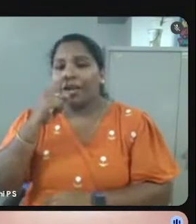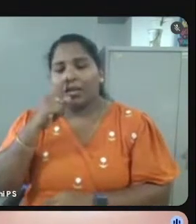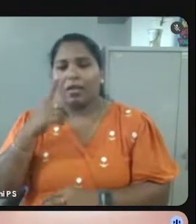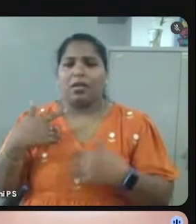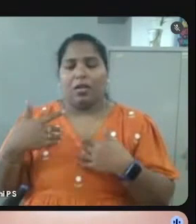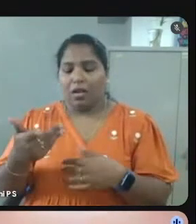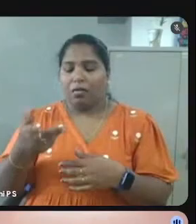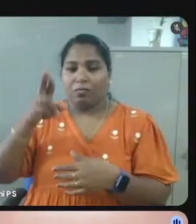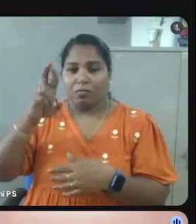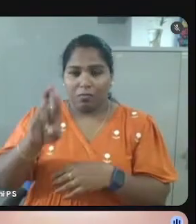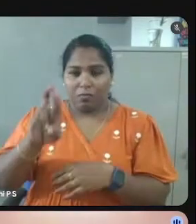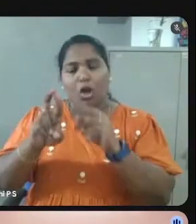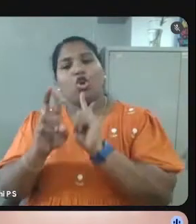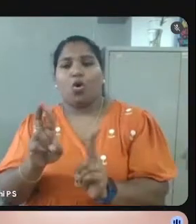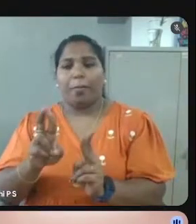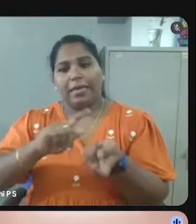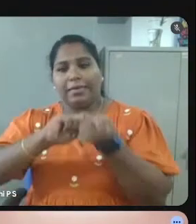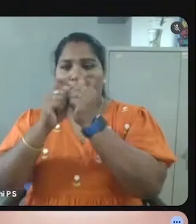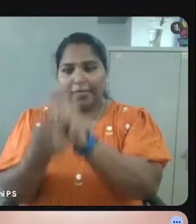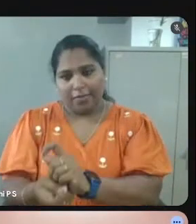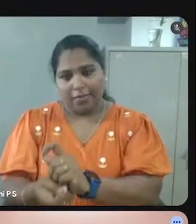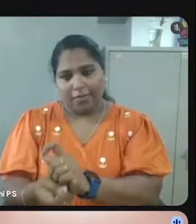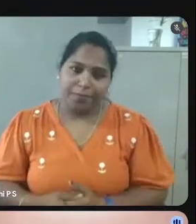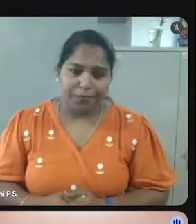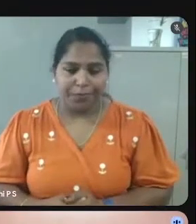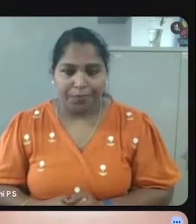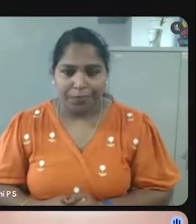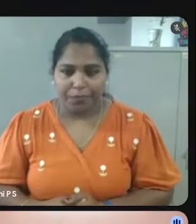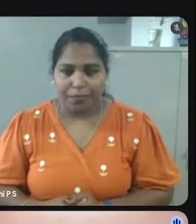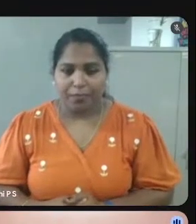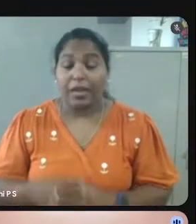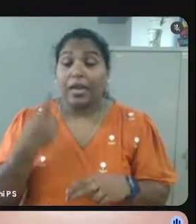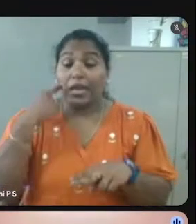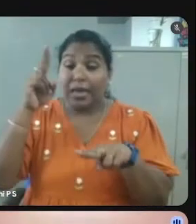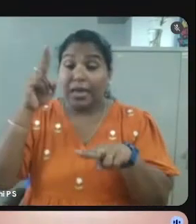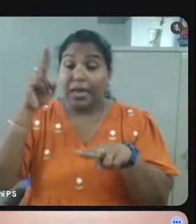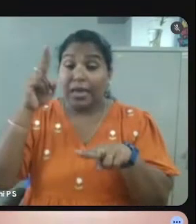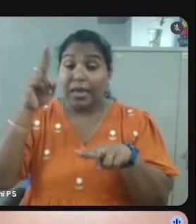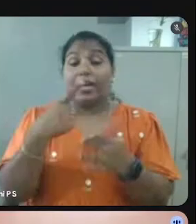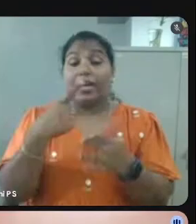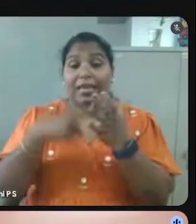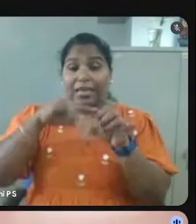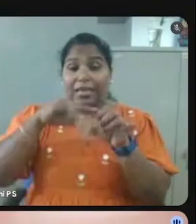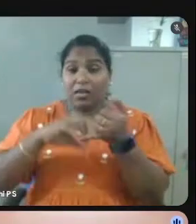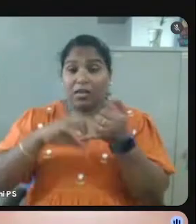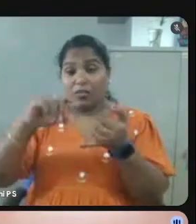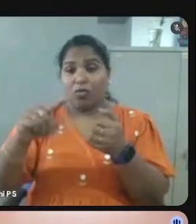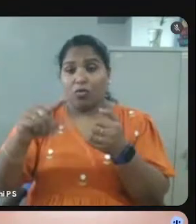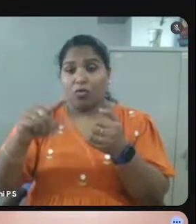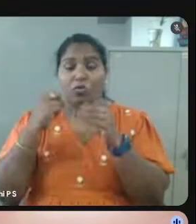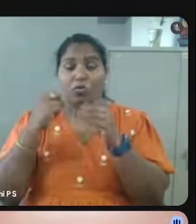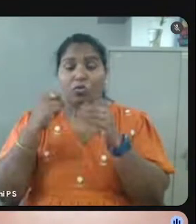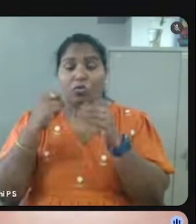ജെനിറ്റൽ സ്റ്റേജും ചുരുങ്ങി വിരിഞ്ച് നോർമൽ സ്റ്റേജിലേക്ക് എത്തുകയായിരുന്നു. അപ്പൊ ഈ റിസൊല്യൂഷൻ സ്റ്റേജില് റിഫ്രാക്റ്റീവ് പീരീഡിന്